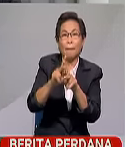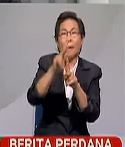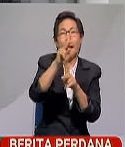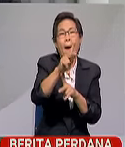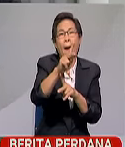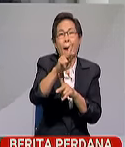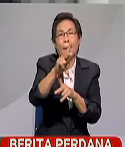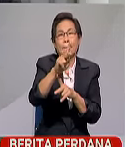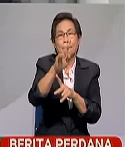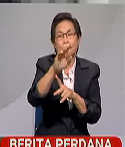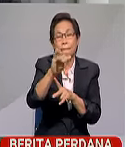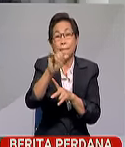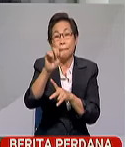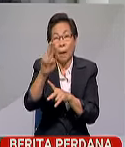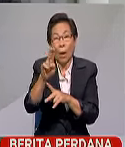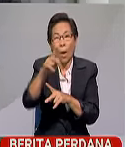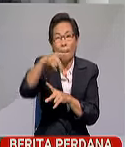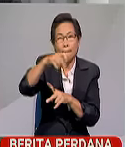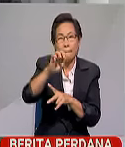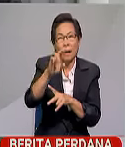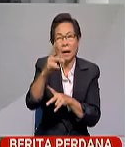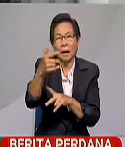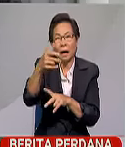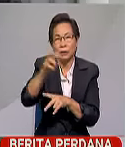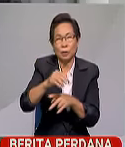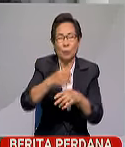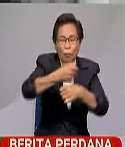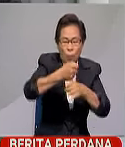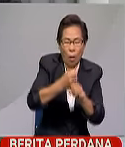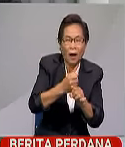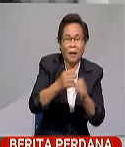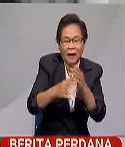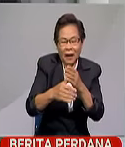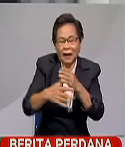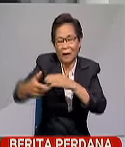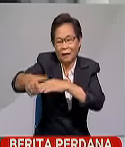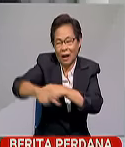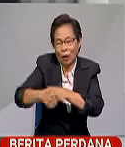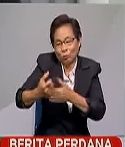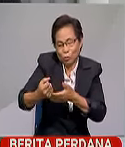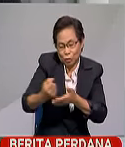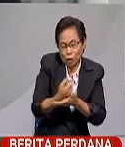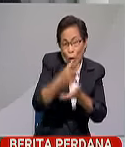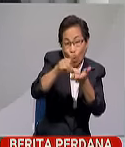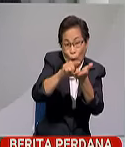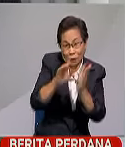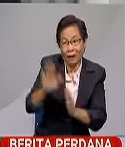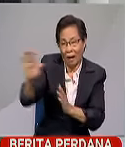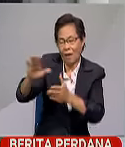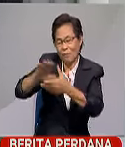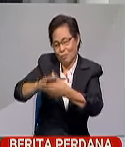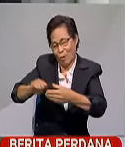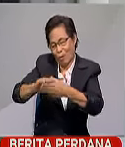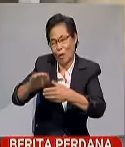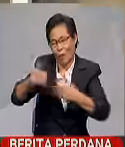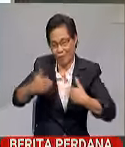Bon Kawan, pekasam dihasil menggunakan ikan laut segar. Wartawan Sahira Samain ada butirannya.